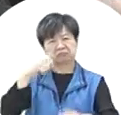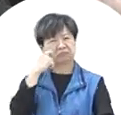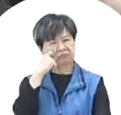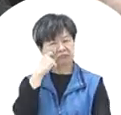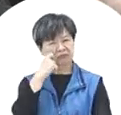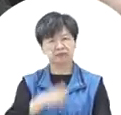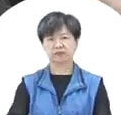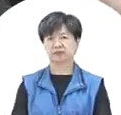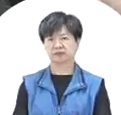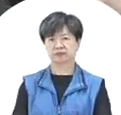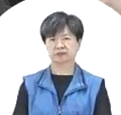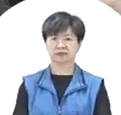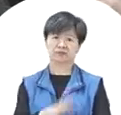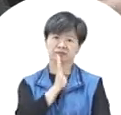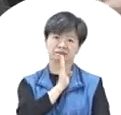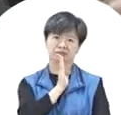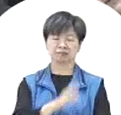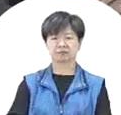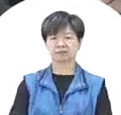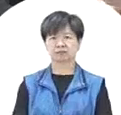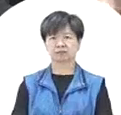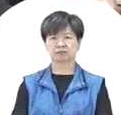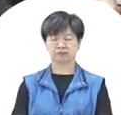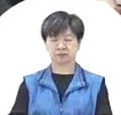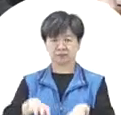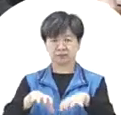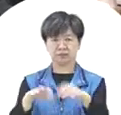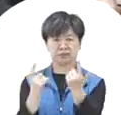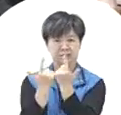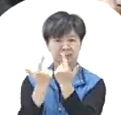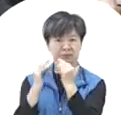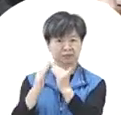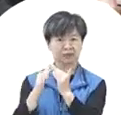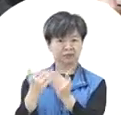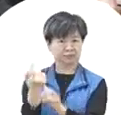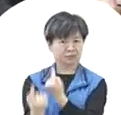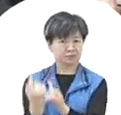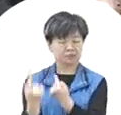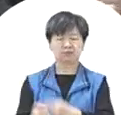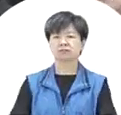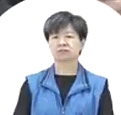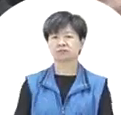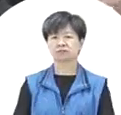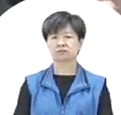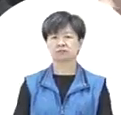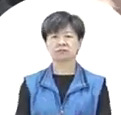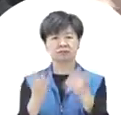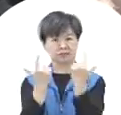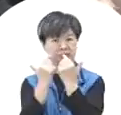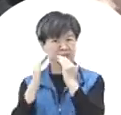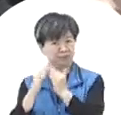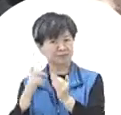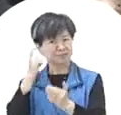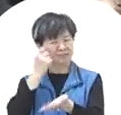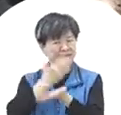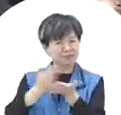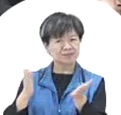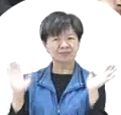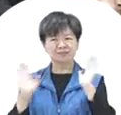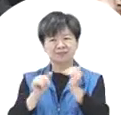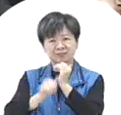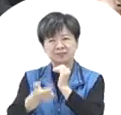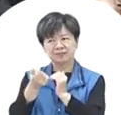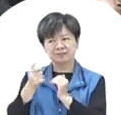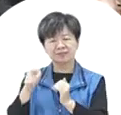好。 隔壁的台北市，我们来看看隔壁的台北市好吗？好，隔壁的台北市为了解决少子化的问